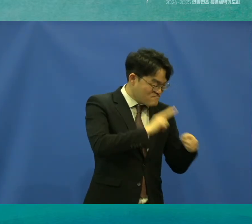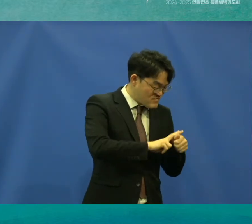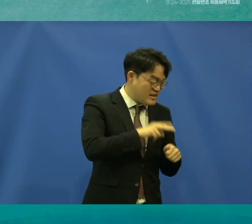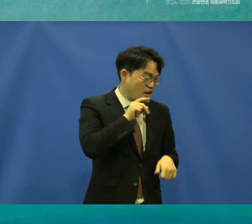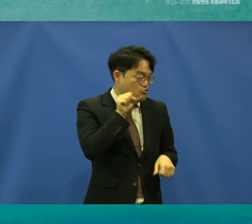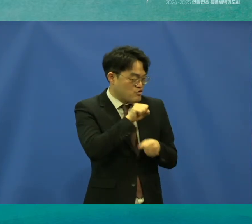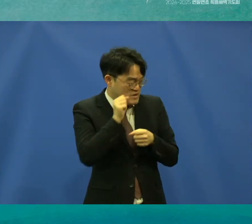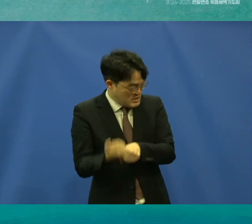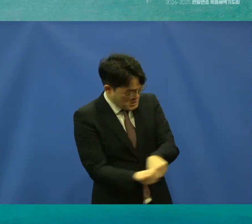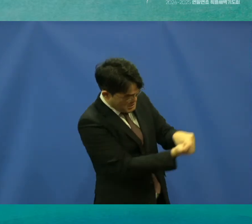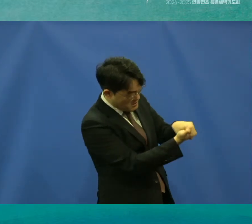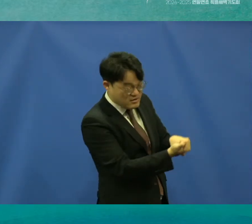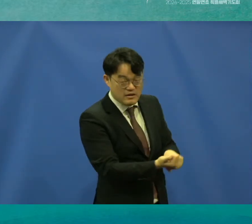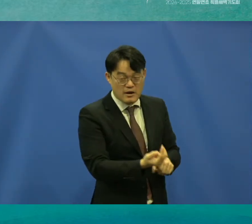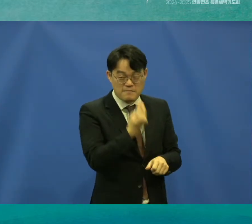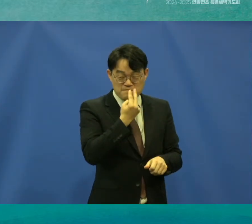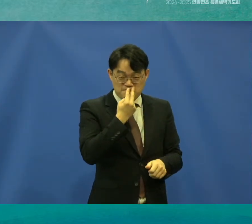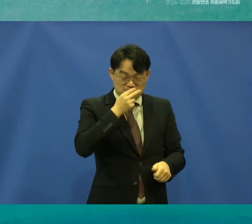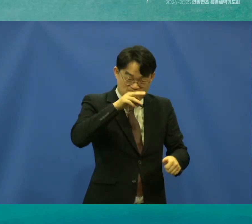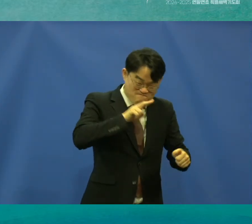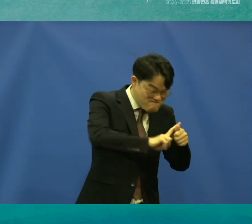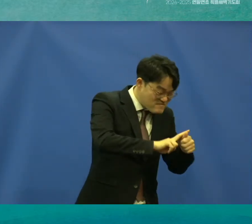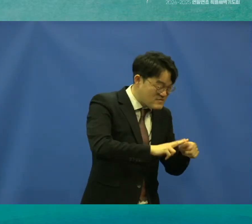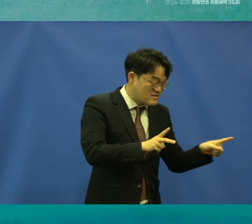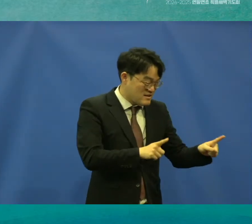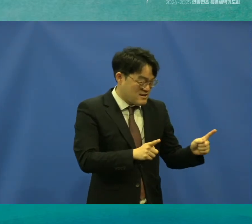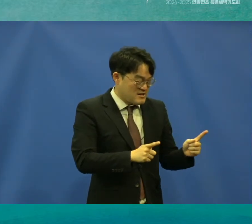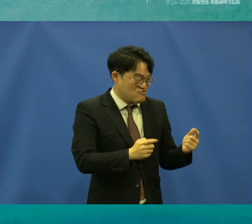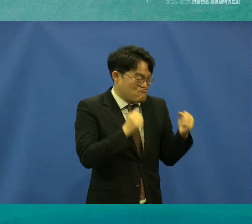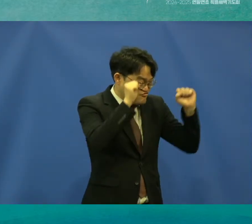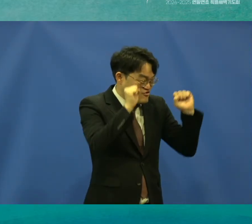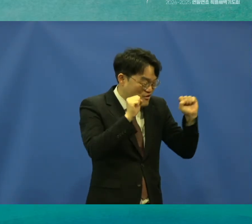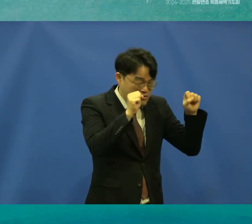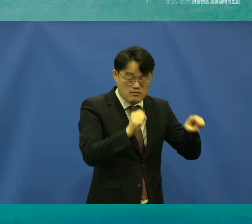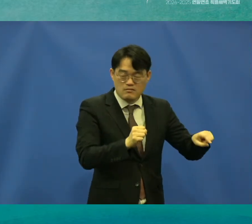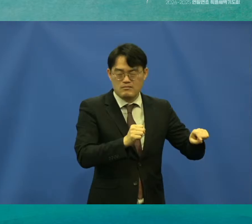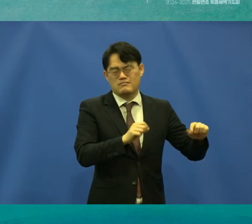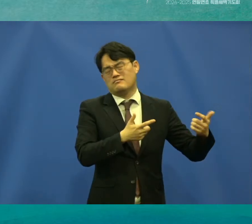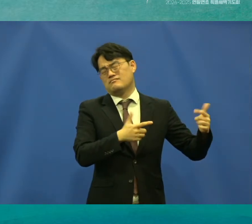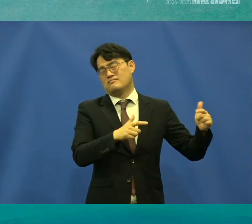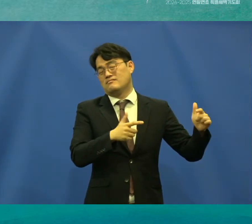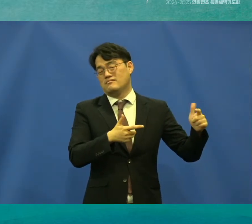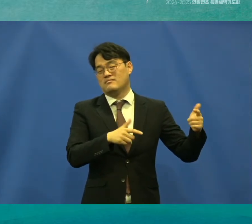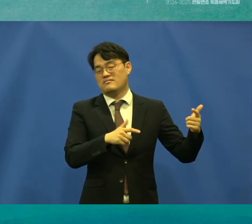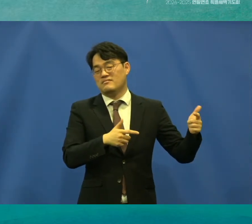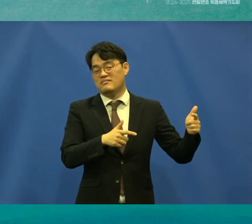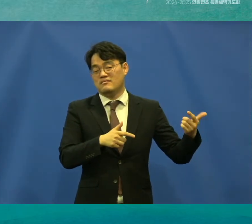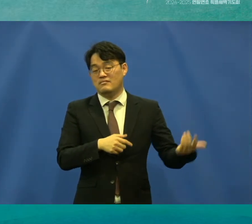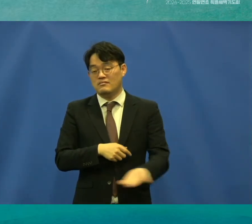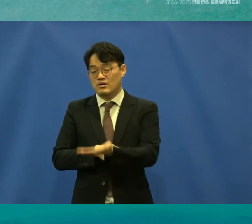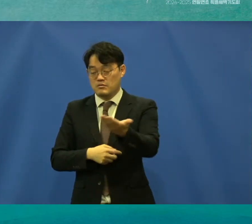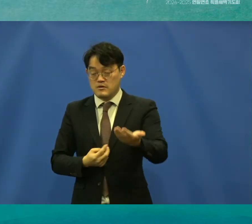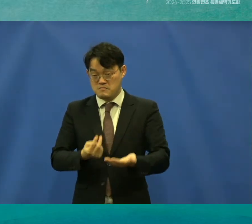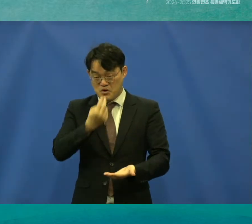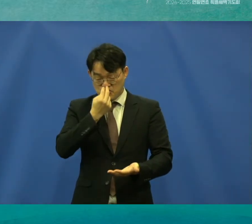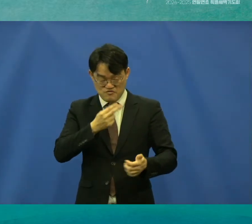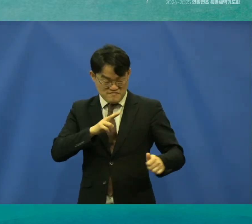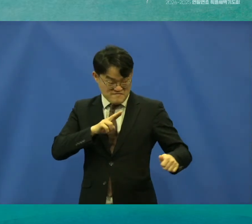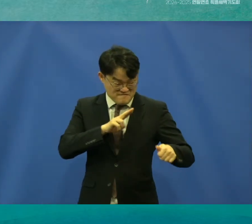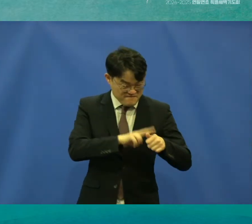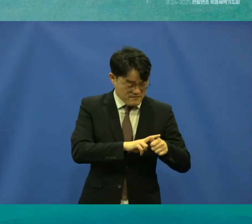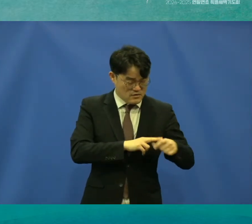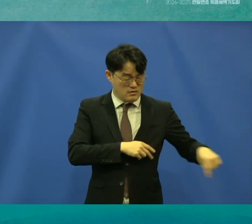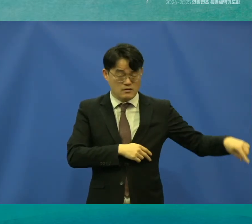목숨보다 작은 걸 위해서 내 삶을 바칠 수는 없어요. 내 목숨을 바칠 만한 가치, 거기에 내 삶을